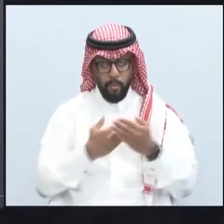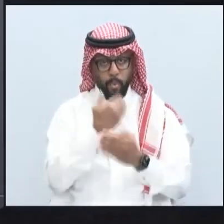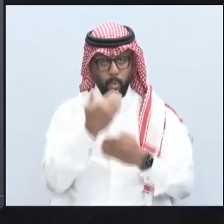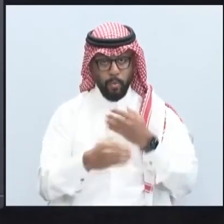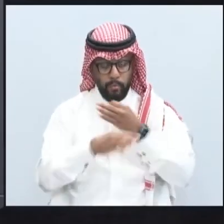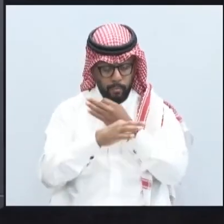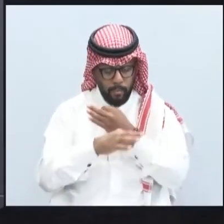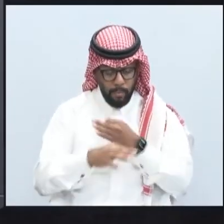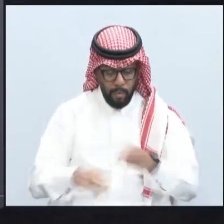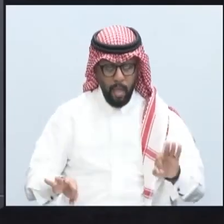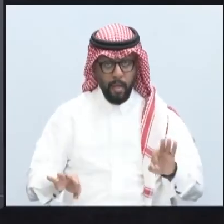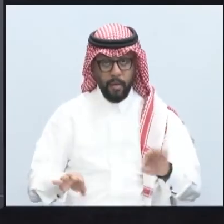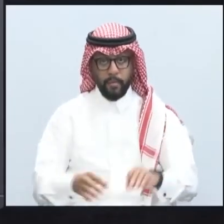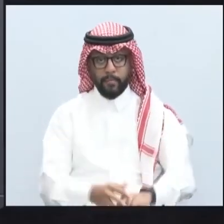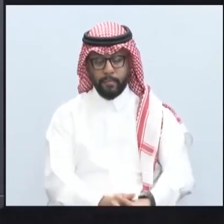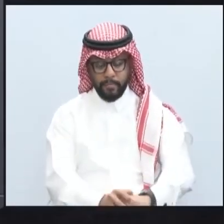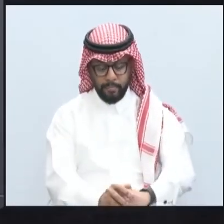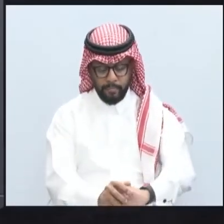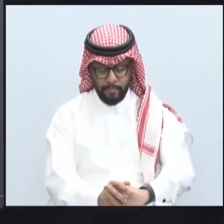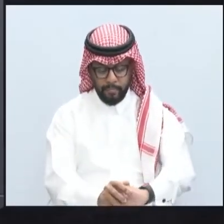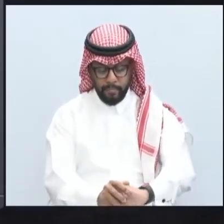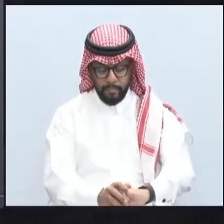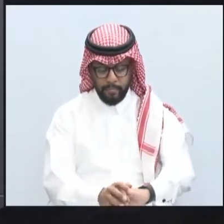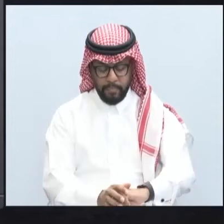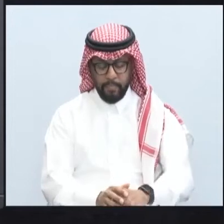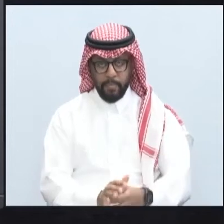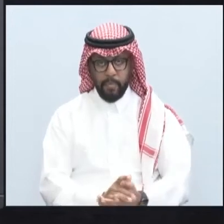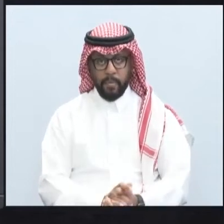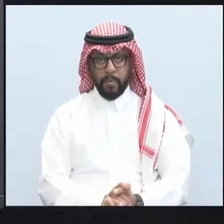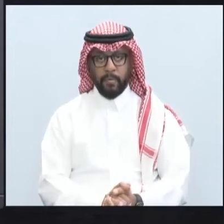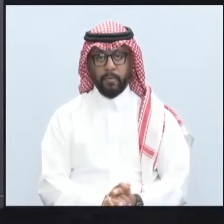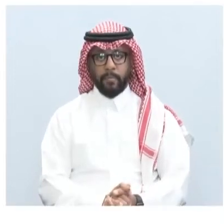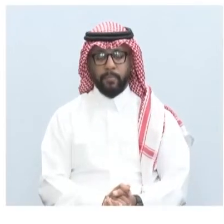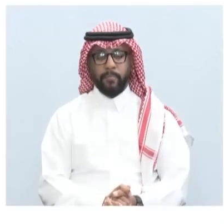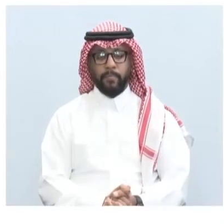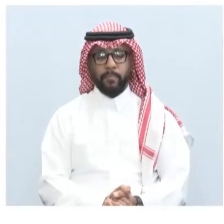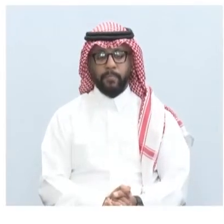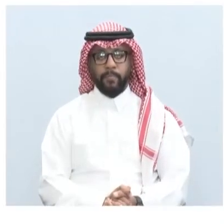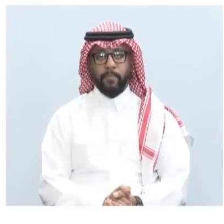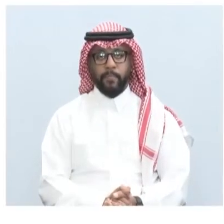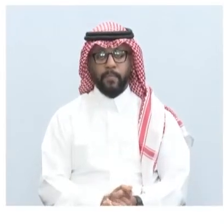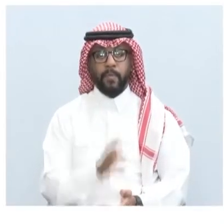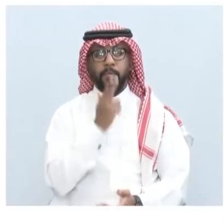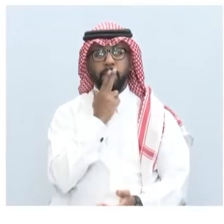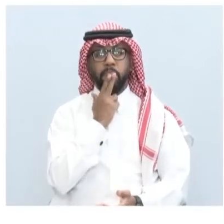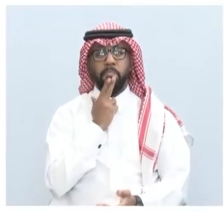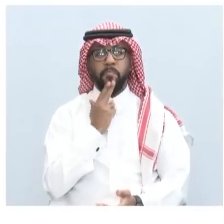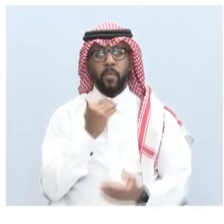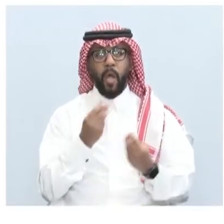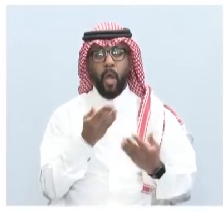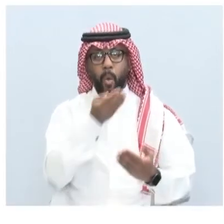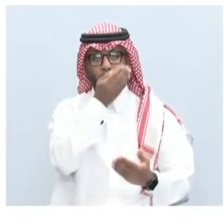بعد كمال الطهاره اي المقصود بها الطهاره المائيه